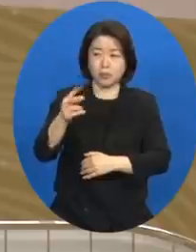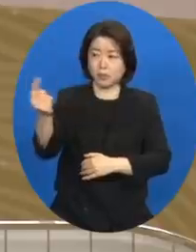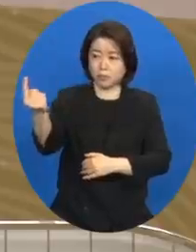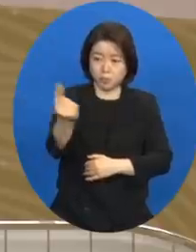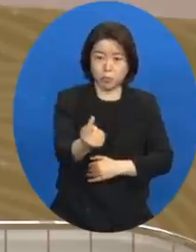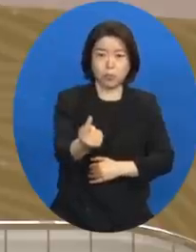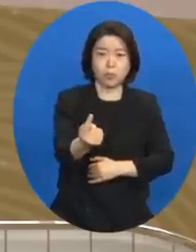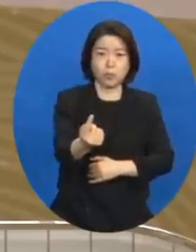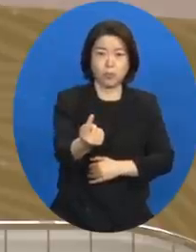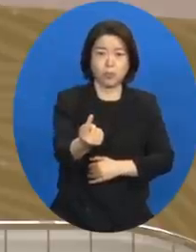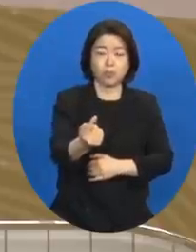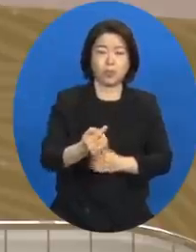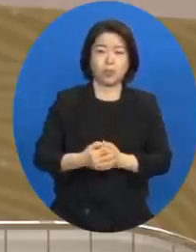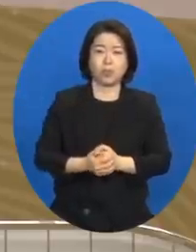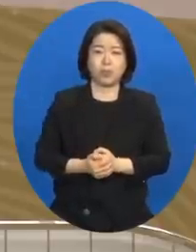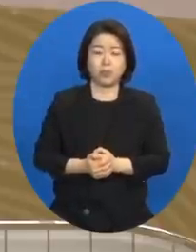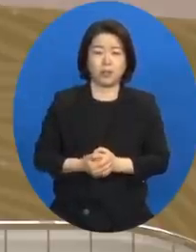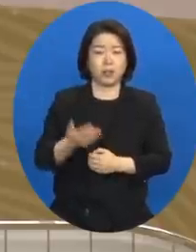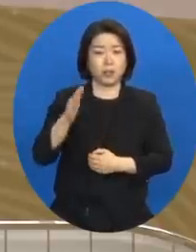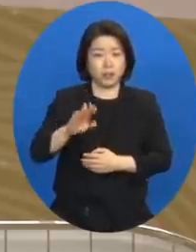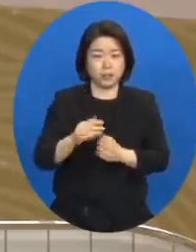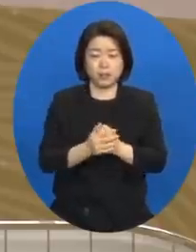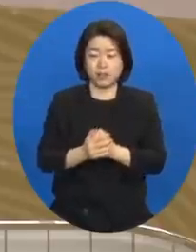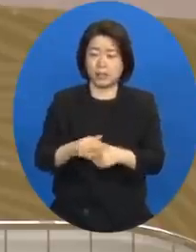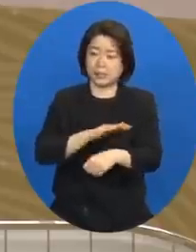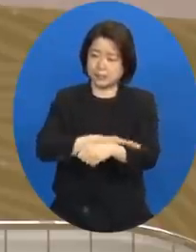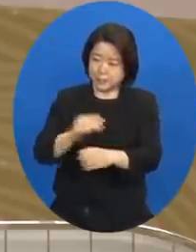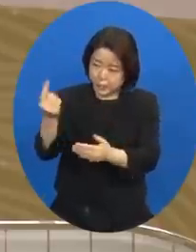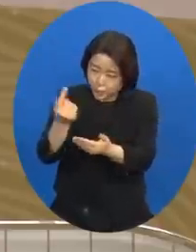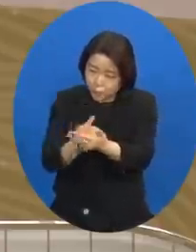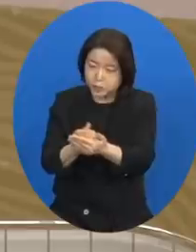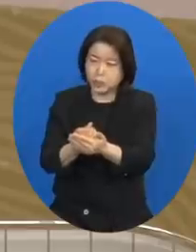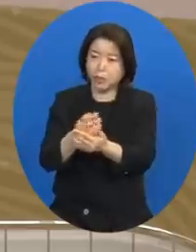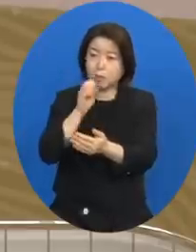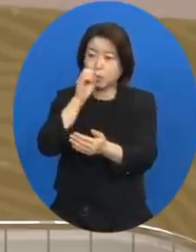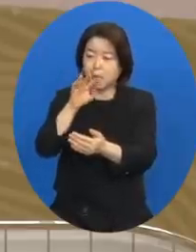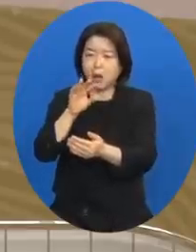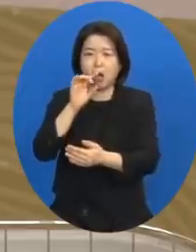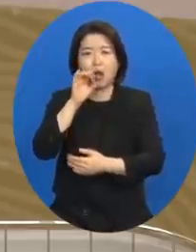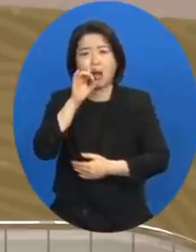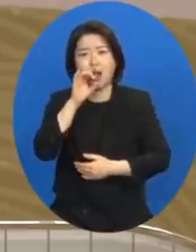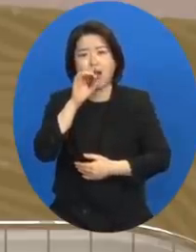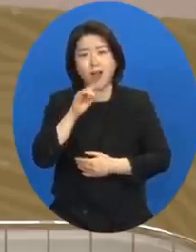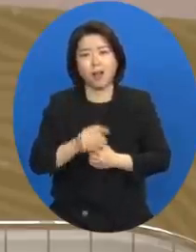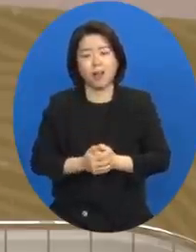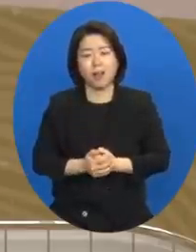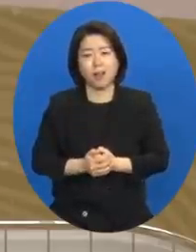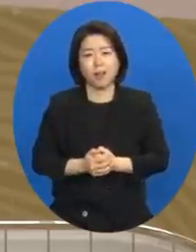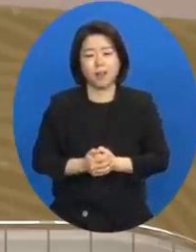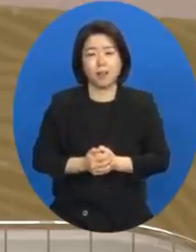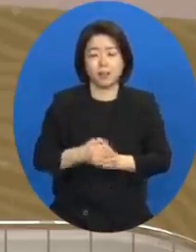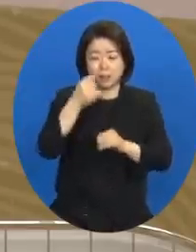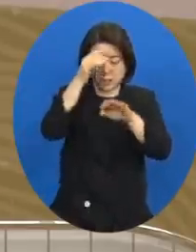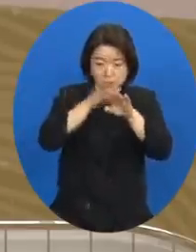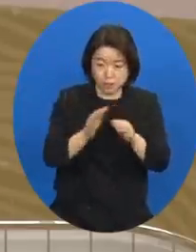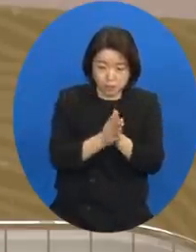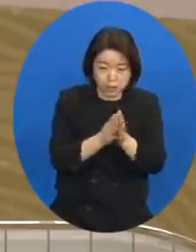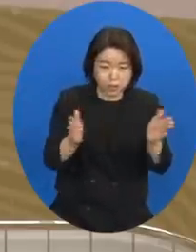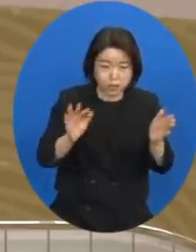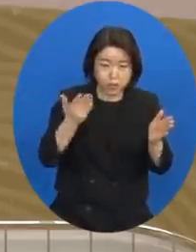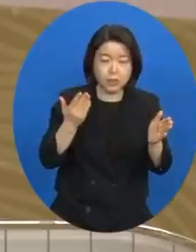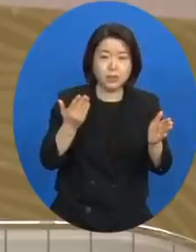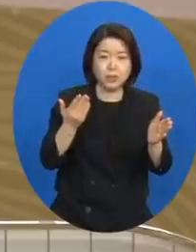나오신 거예요. 근데 잘 오셨다고 도무지 할 수가 없겠더라는 겁니다. 자, 예배는 시작을 해야